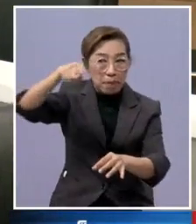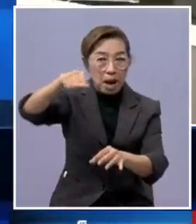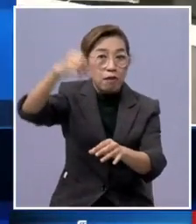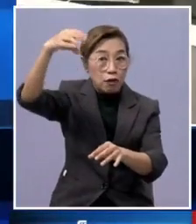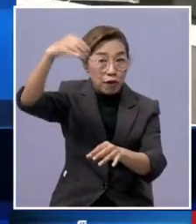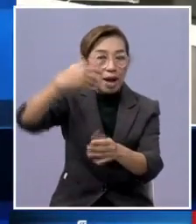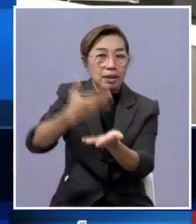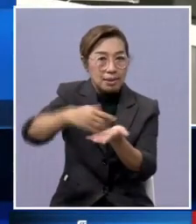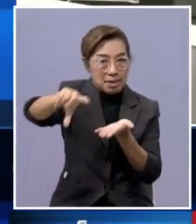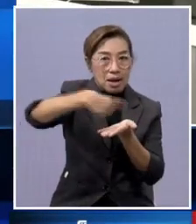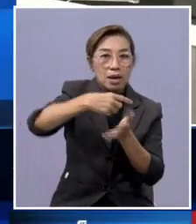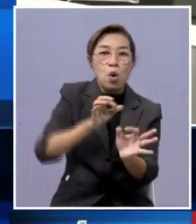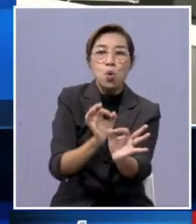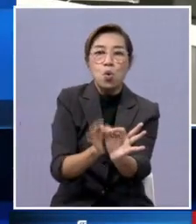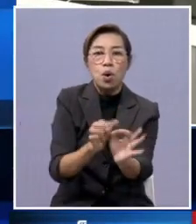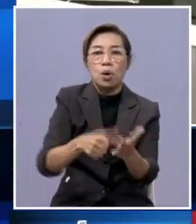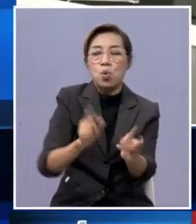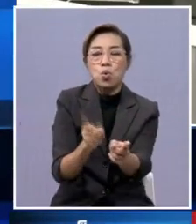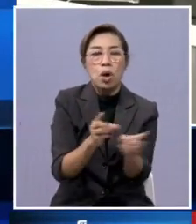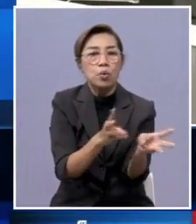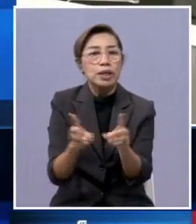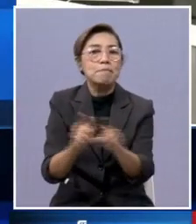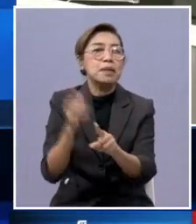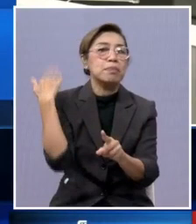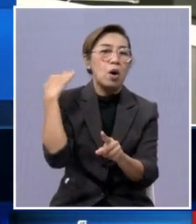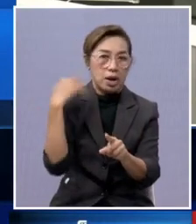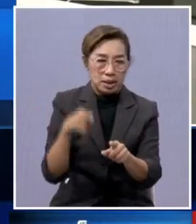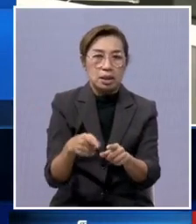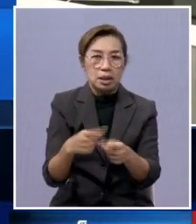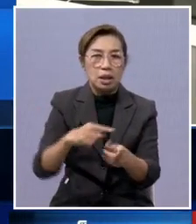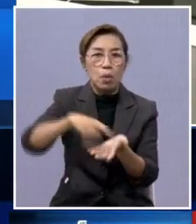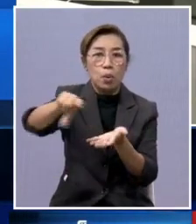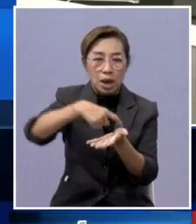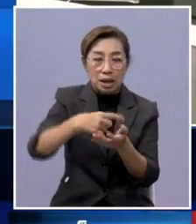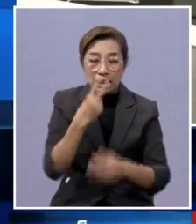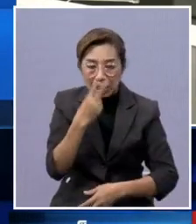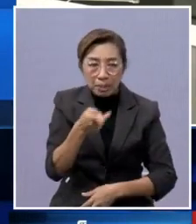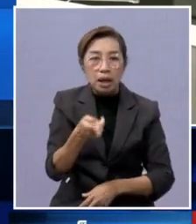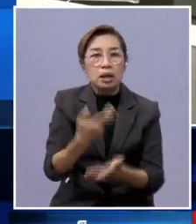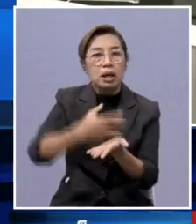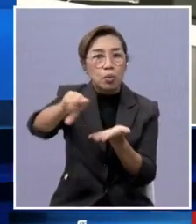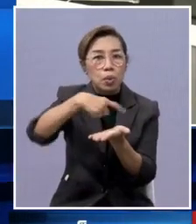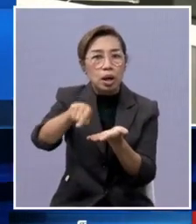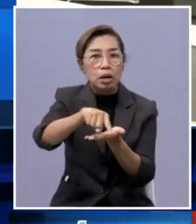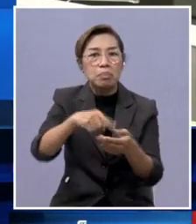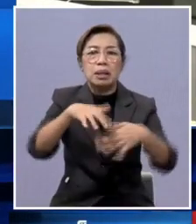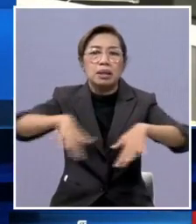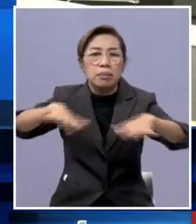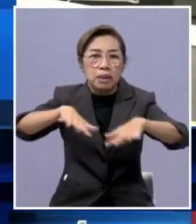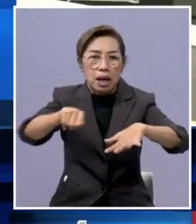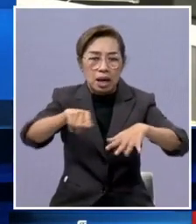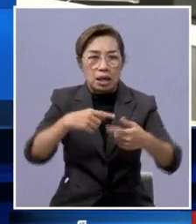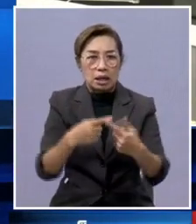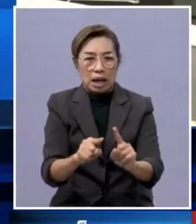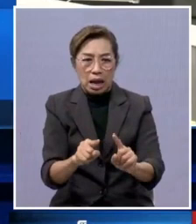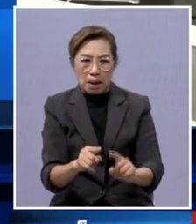ใช้ช่องทางเดิมวิธีการเดิมทุกอย่างเหมือนตอนที่ช่วงด่านปิดก็เลยทำให้เห็นชัดว่าการโอนเงินแบบเนี้ยมันเป็นเรื่องปกติแต่